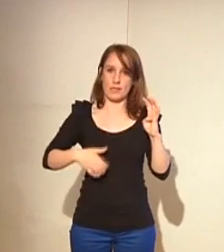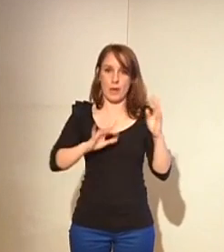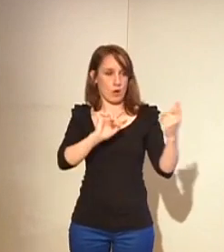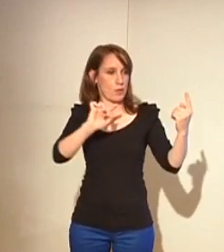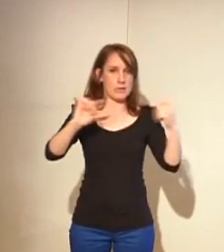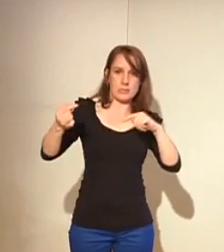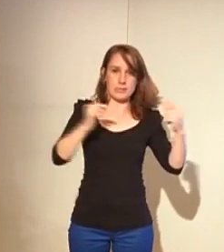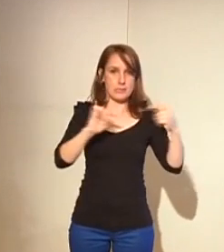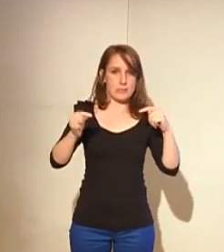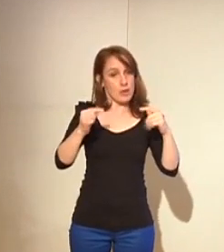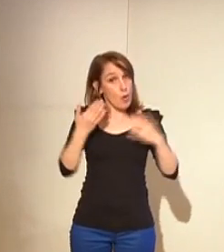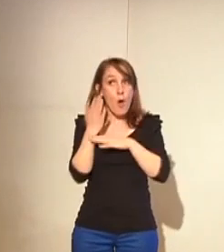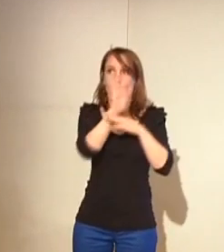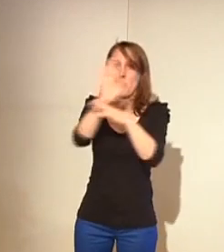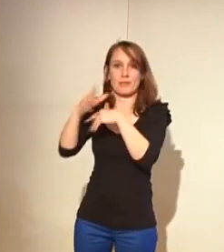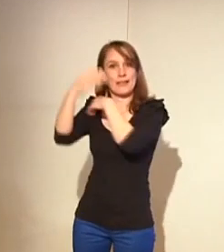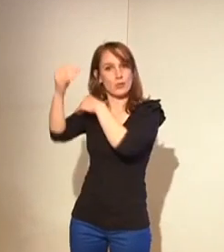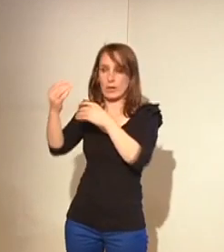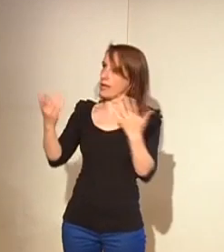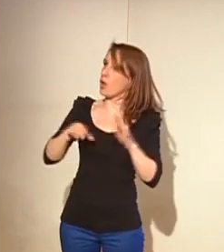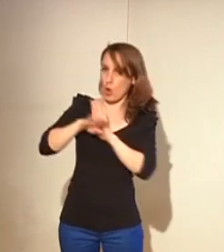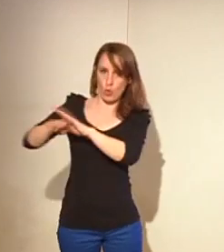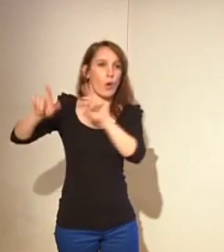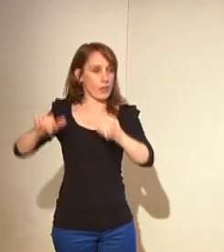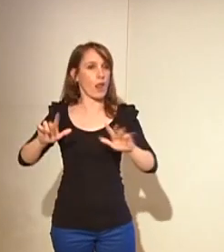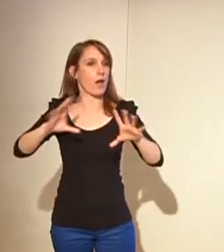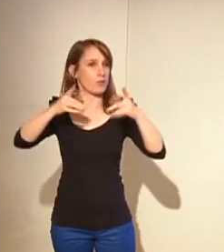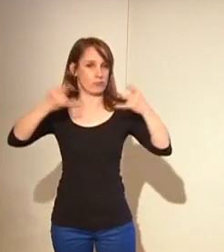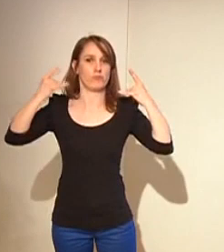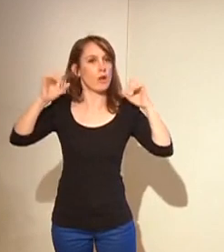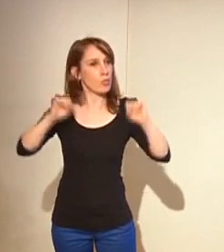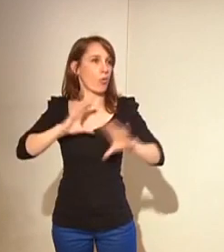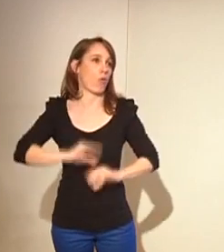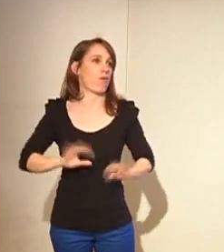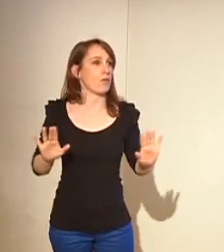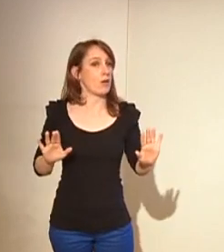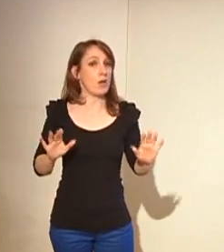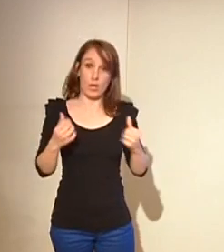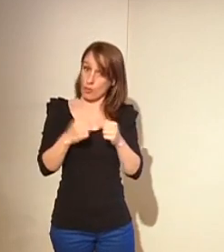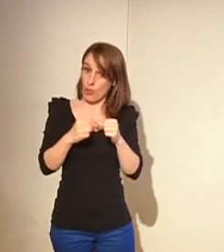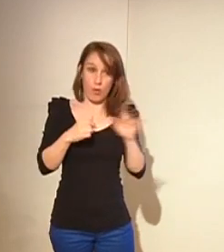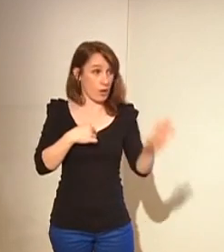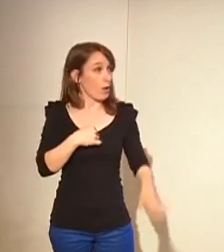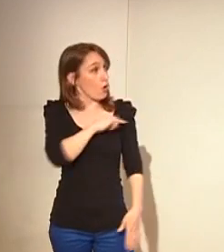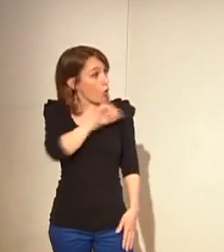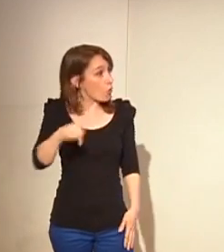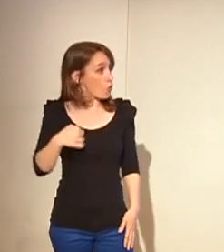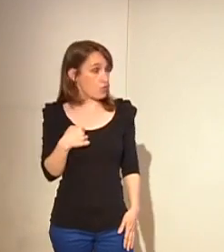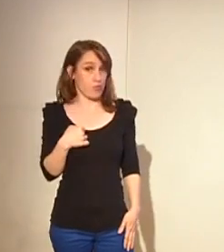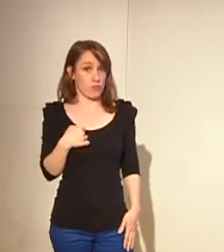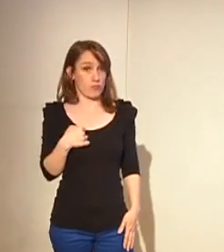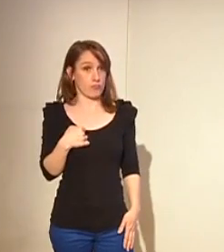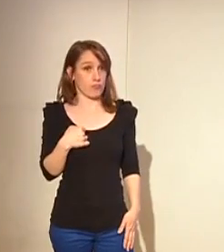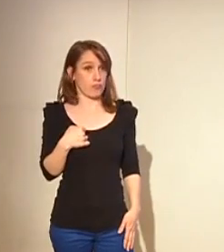organismes extérieurs et pour ce qui nous concerne nous revendiquons car c'est le mandat que les